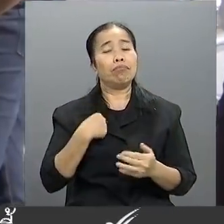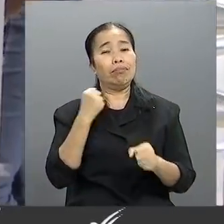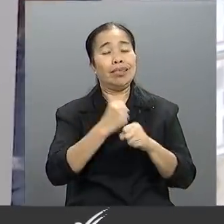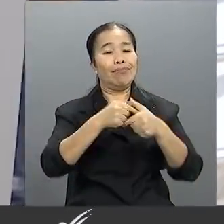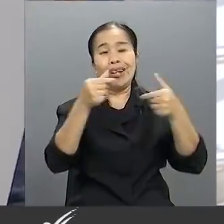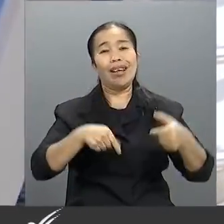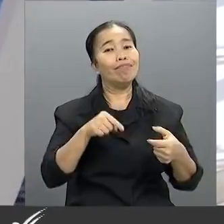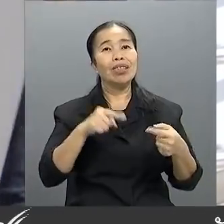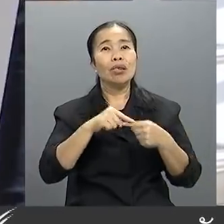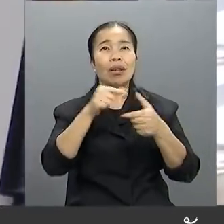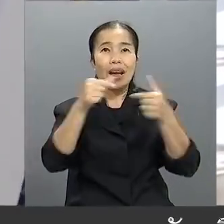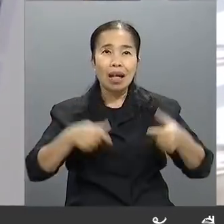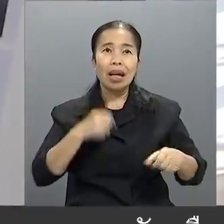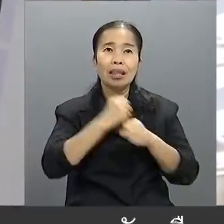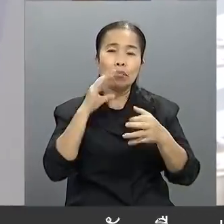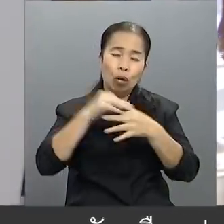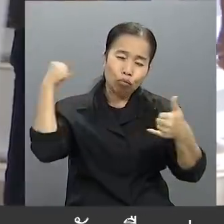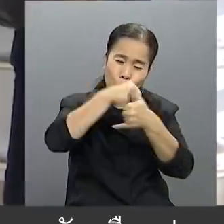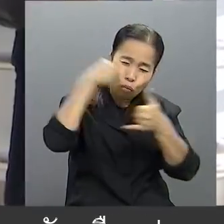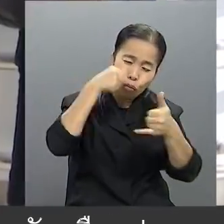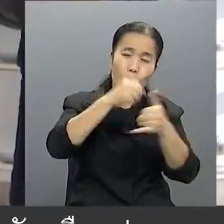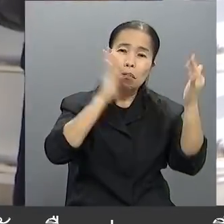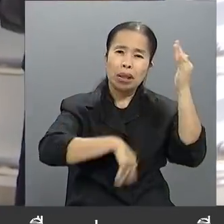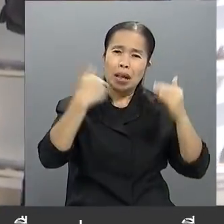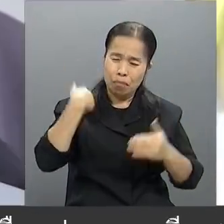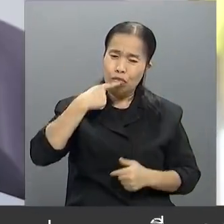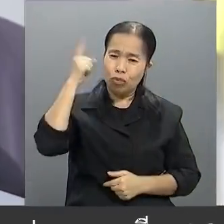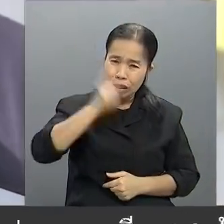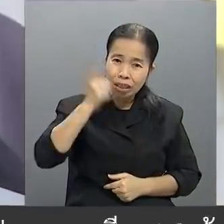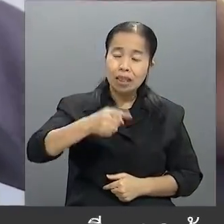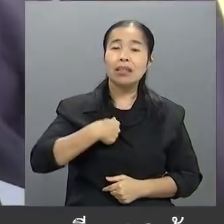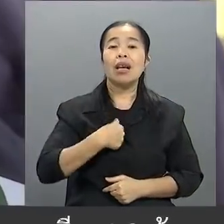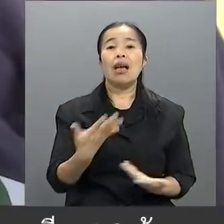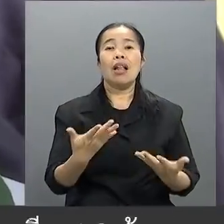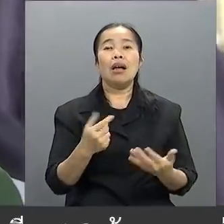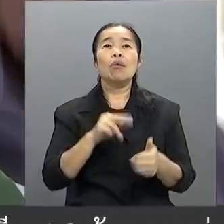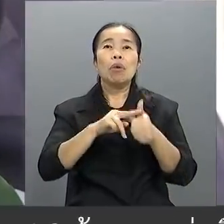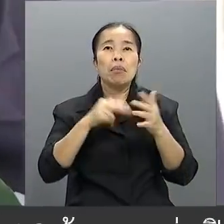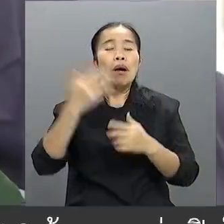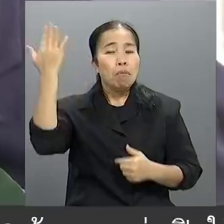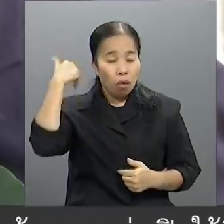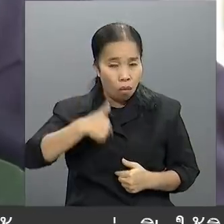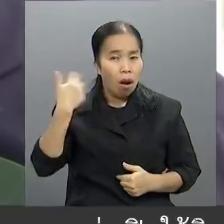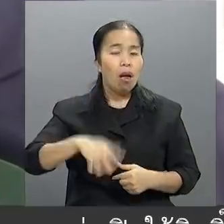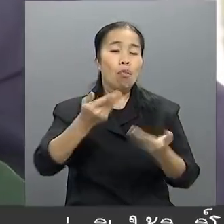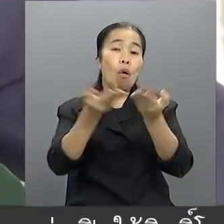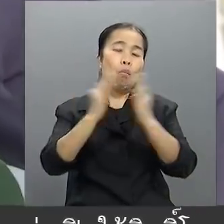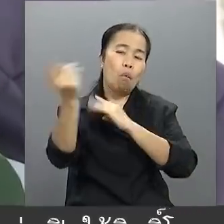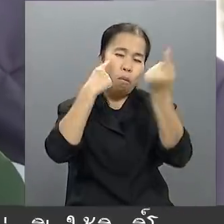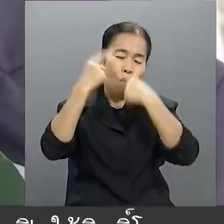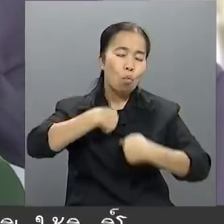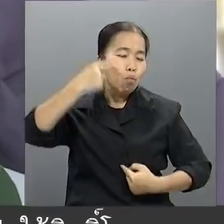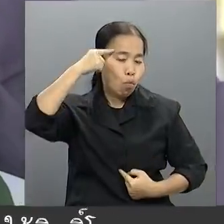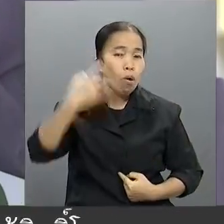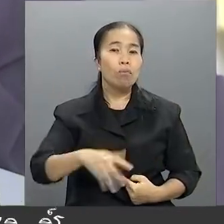กับการซ้อมทรมานที่เกิดขึ้นในจังหวัดชายแดนภาคใต้พร้อมทั้งอ้างว่าเคยถูกคำครอบครัวด้วยค่ะสำหรับ